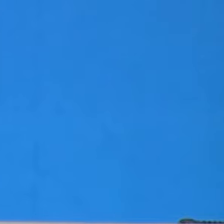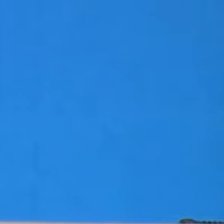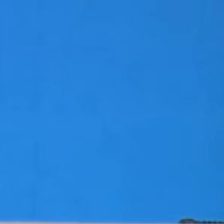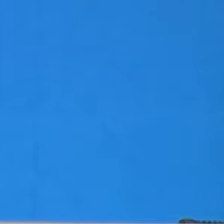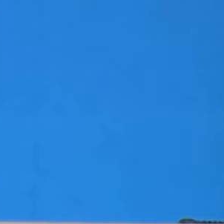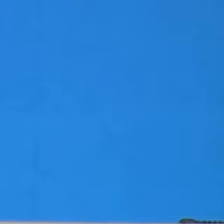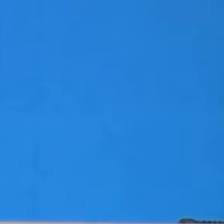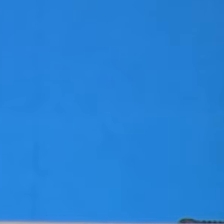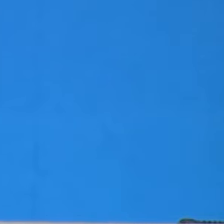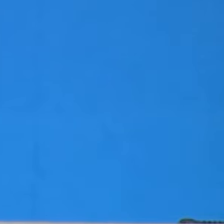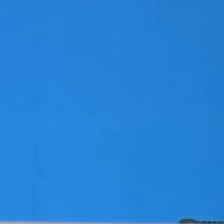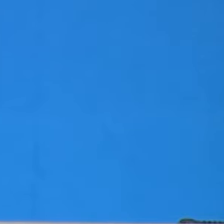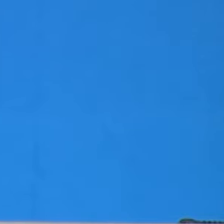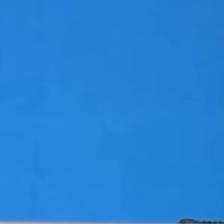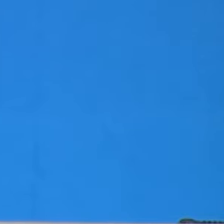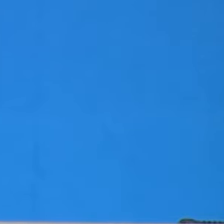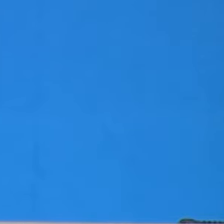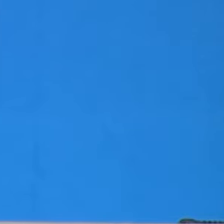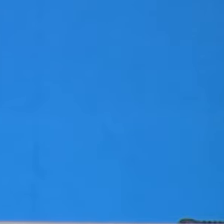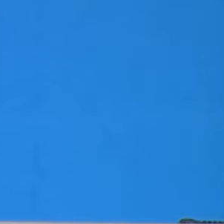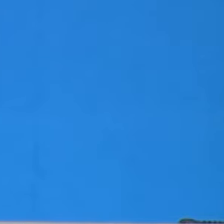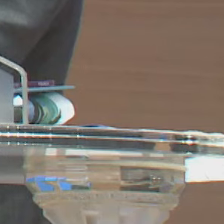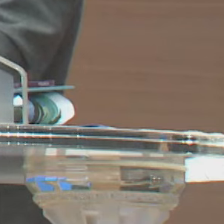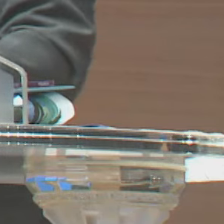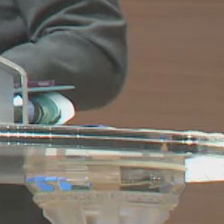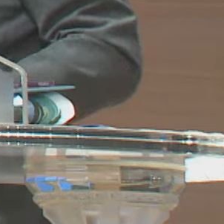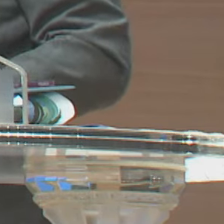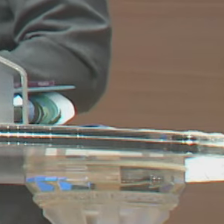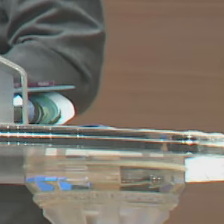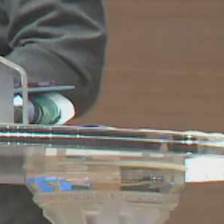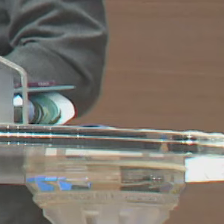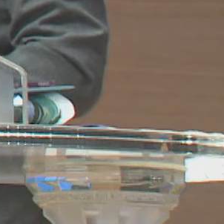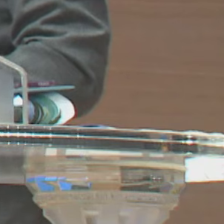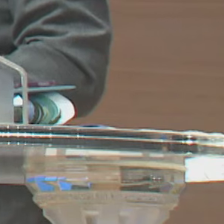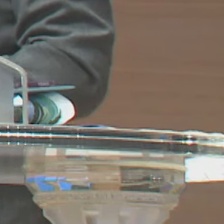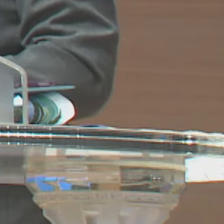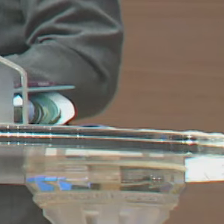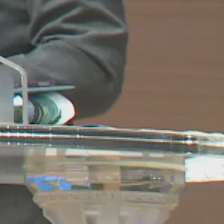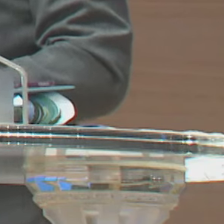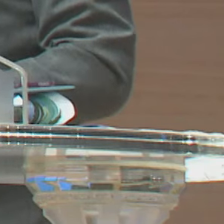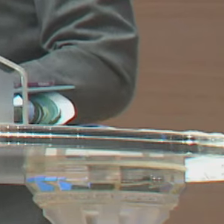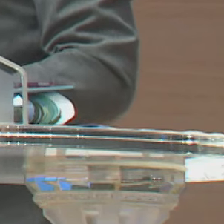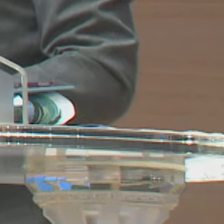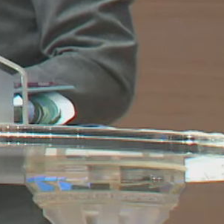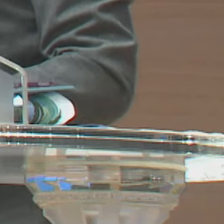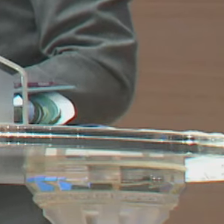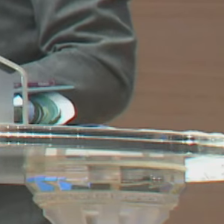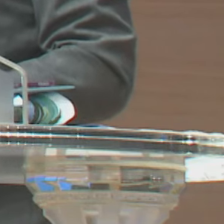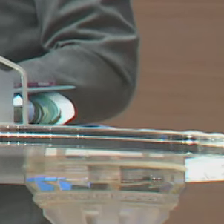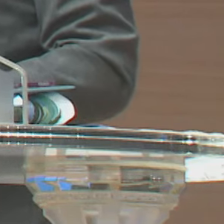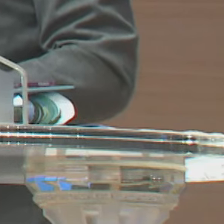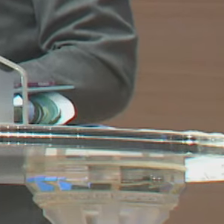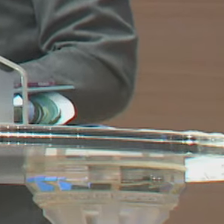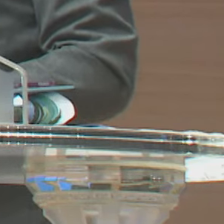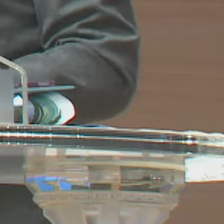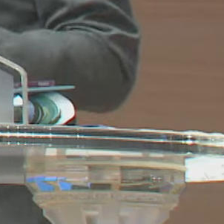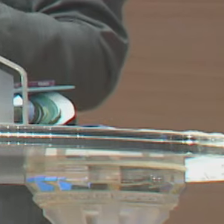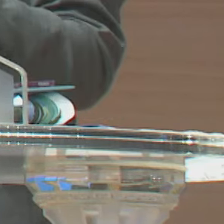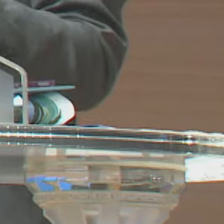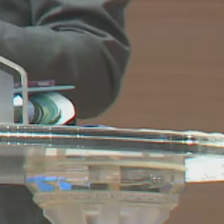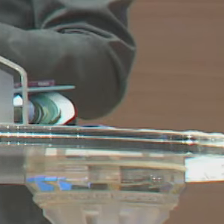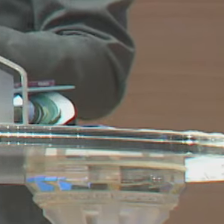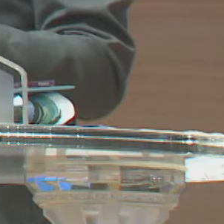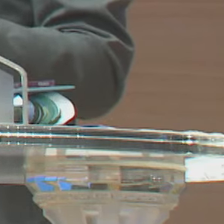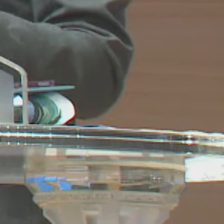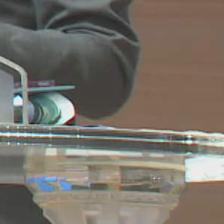할렐루야. 아멘. 여러분, 미국의 저명한 사회학자인 그리고 하버드 대학 교수인 아서 브룩스 교수가